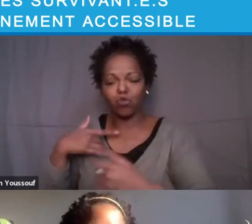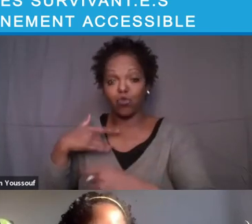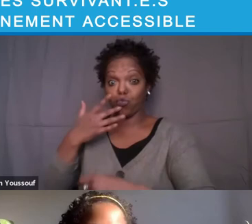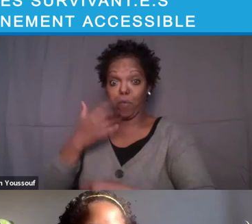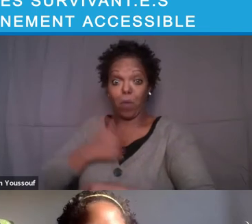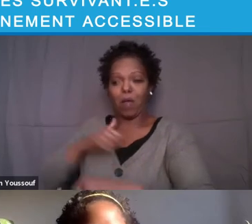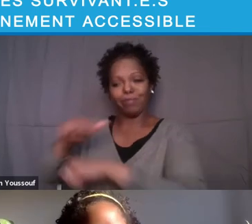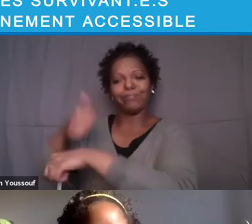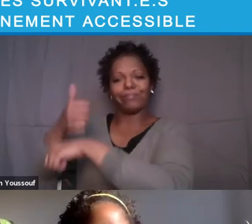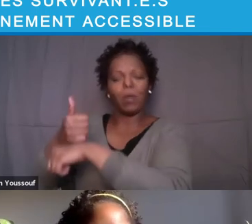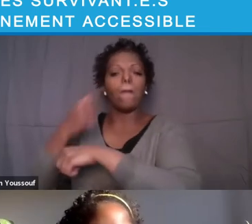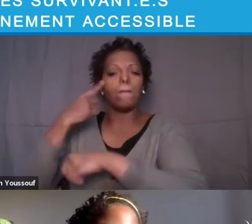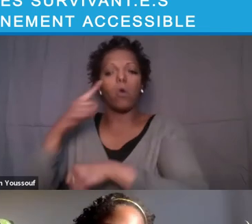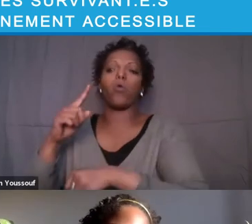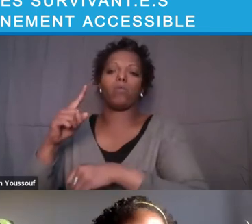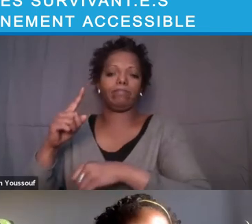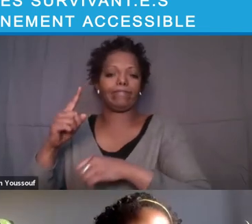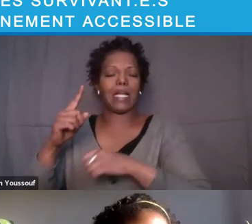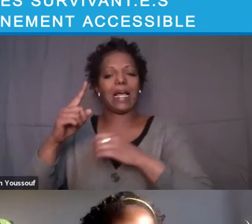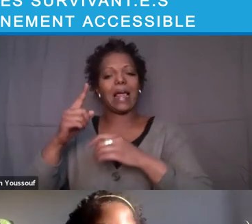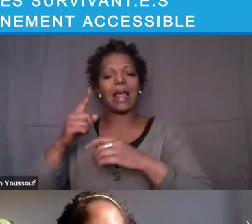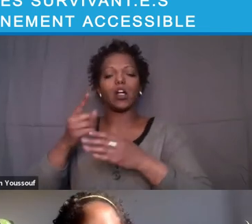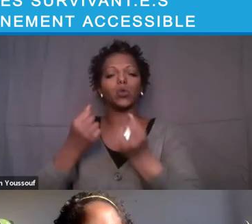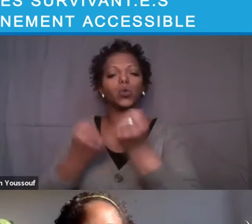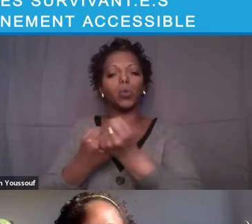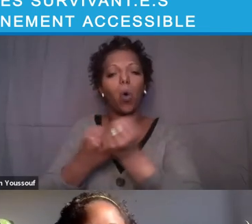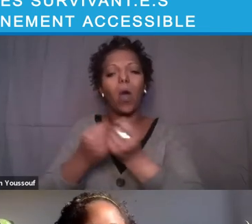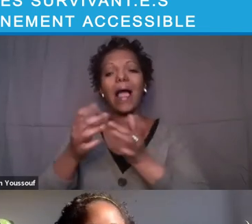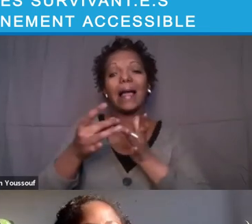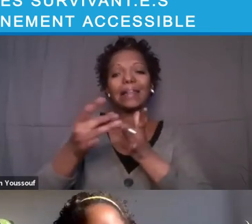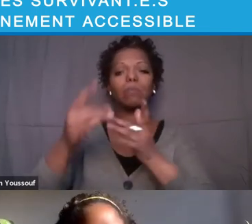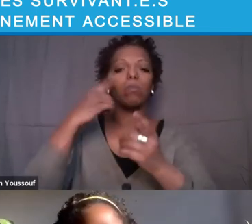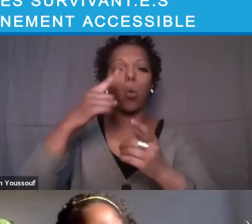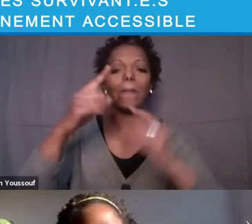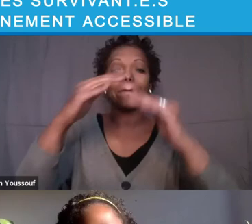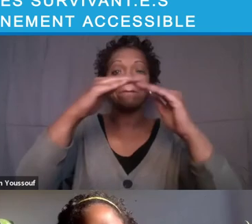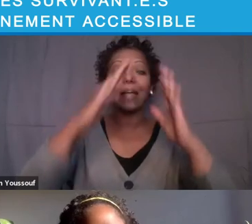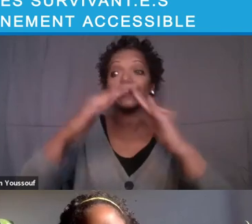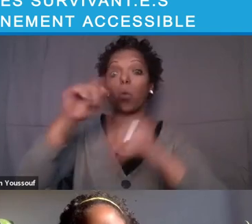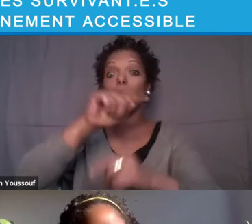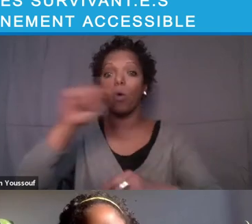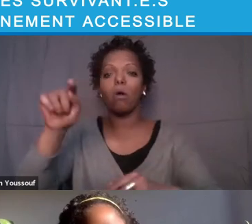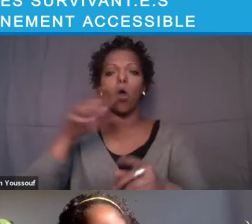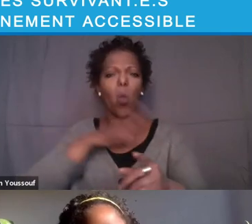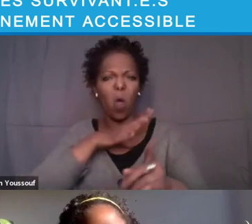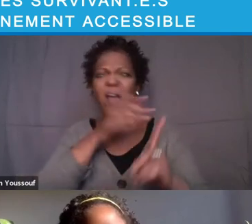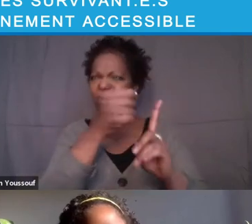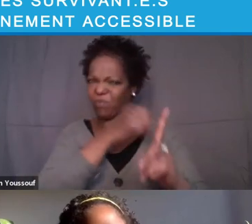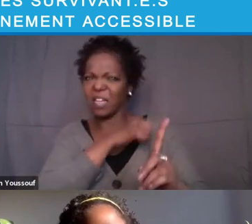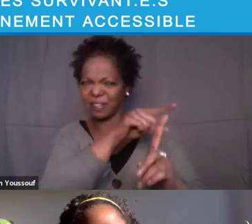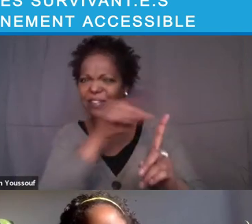Moi, ce que j'aimerais, c'est de mettre sur pied avec d'autres intervenants, c'est d'avoir